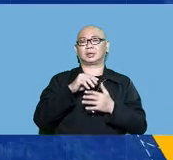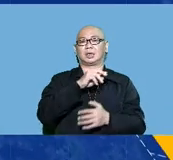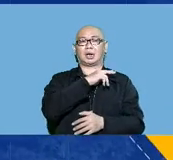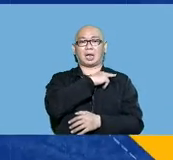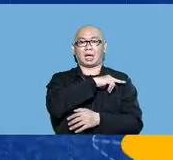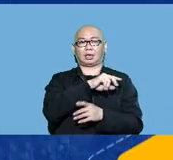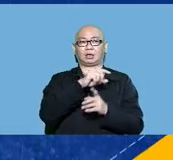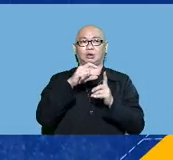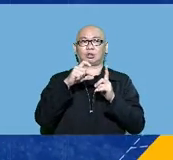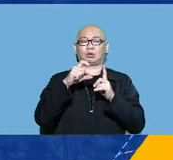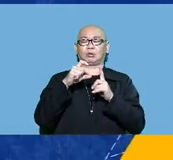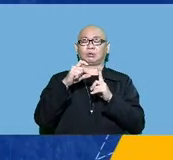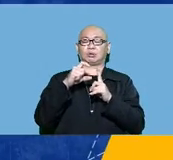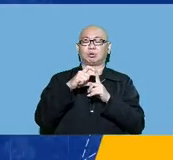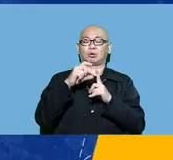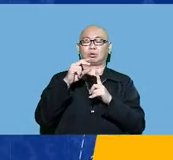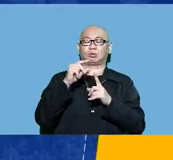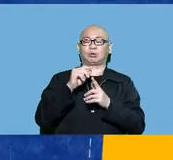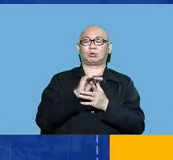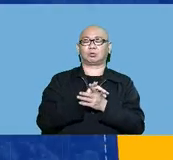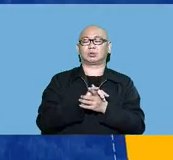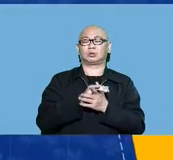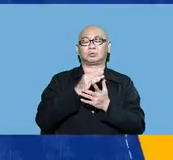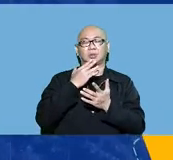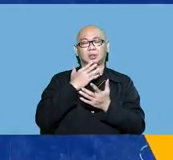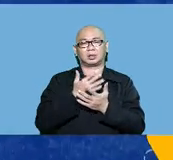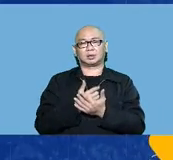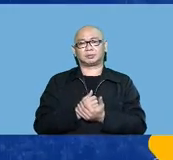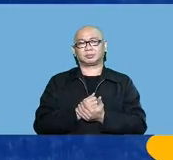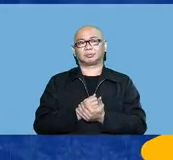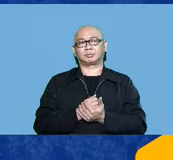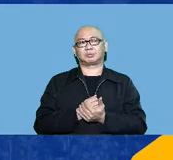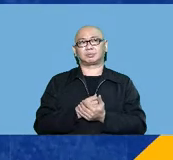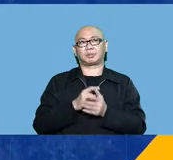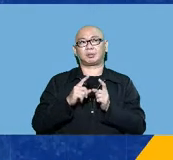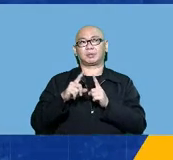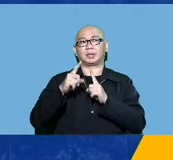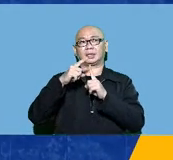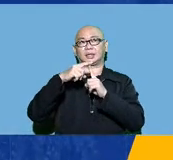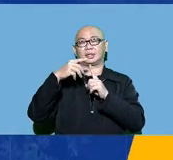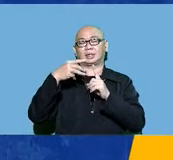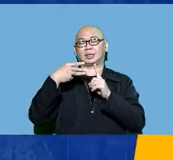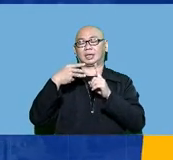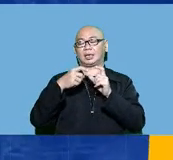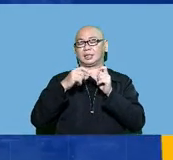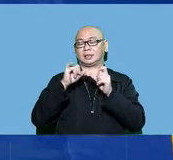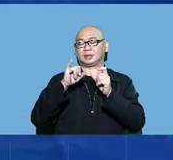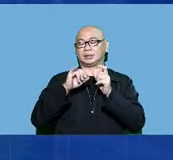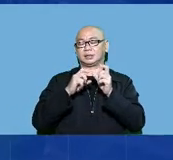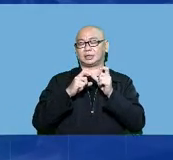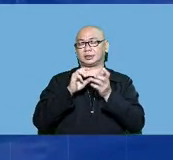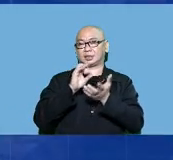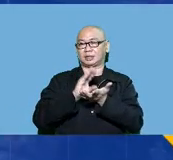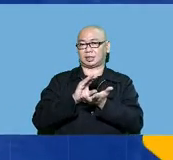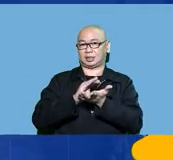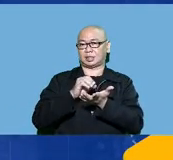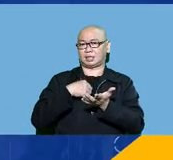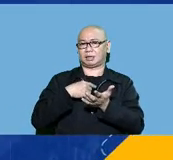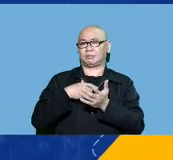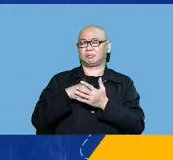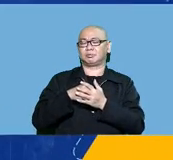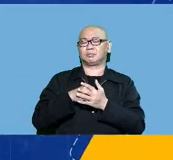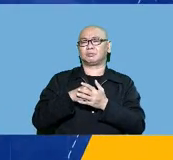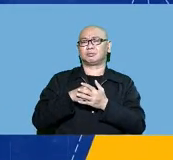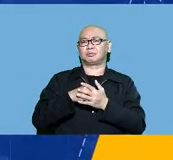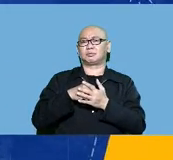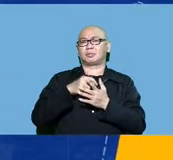doktor. Tidak lupa juga saya sampaikan terima kasih kepada pembimbing tesis saya, Profesor Dr. Mukhtar Mas'ud dan